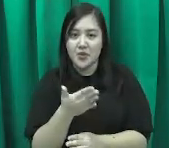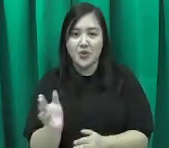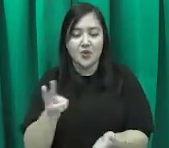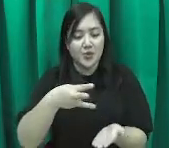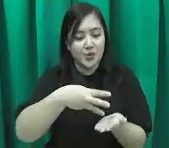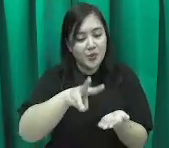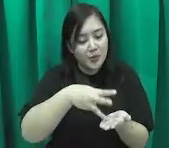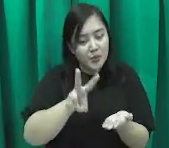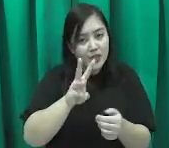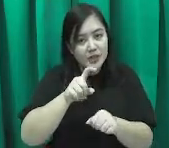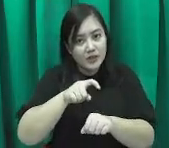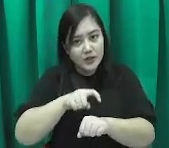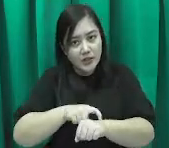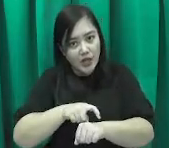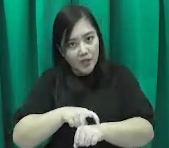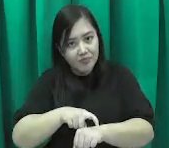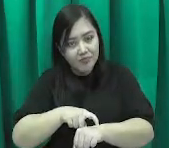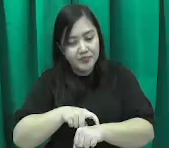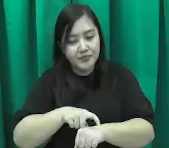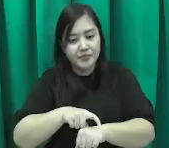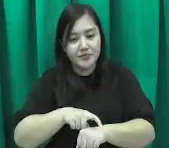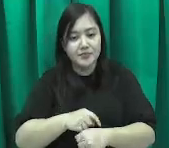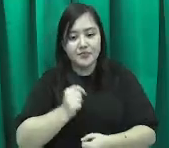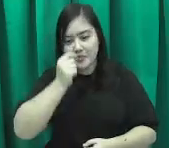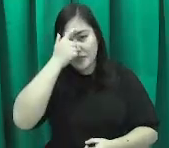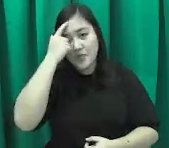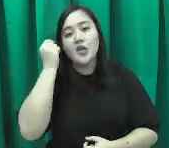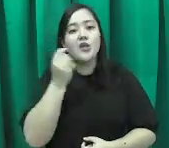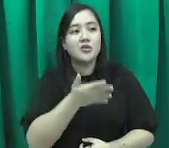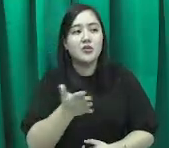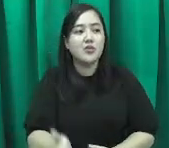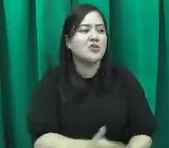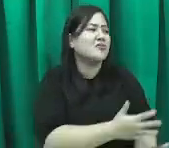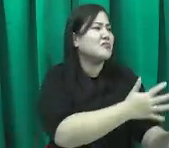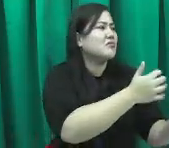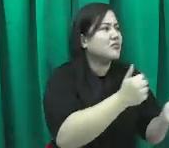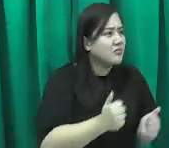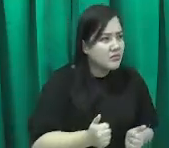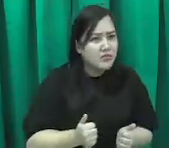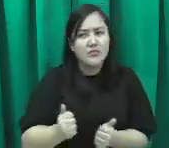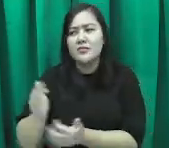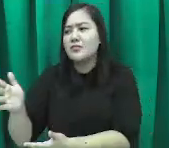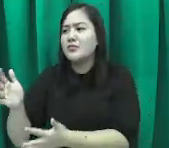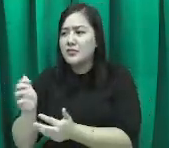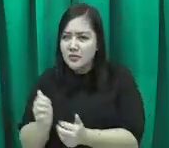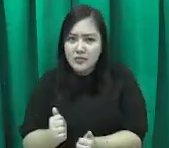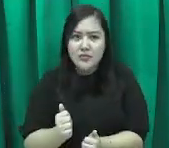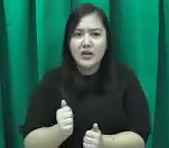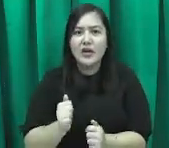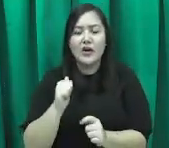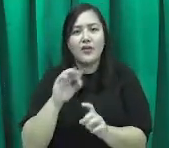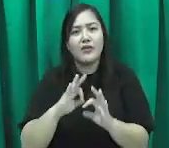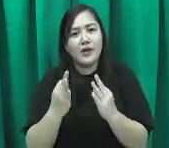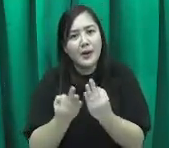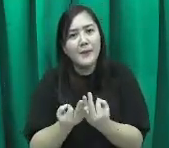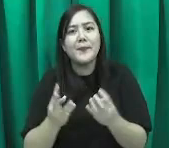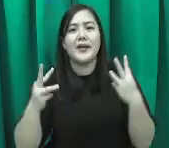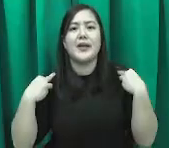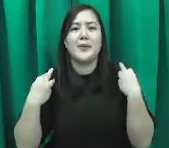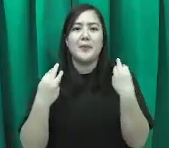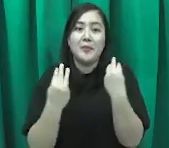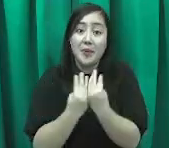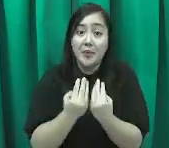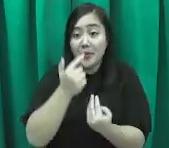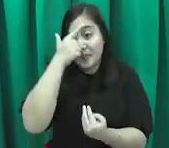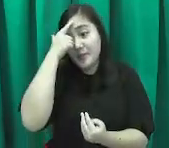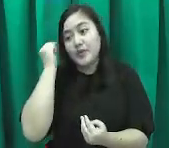kasi instead na moving kayo forward eh. Ka. Yes. Ihilain pa yung isa, hilain mo yung isa. Para yeah. Iba-ibang direksyon. Oh, ano? Kasi magkakaibang direksyon eh.